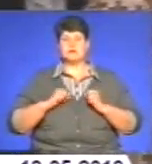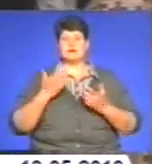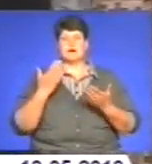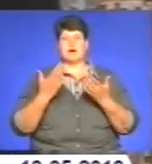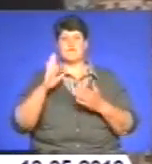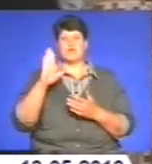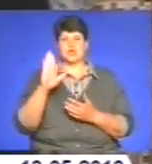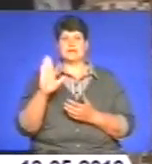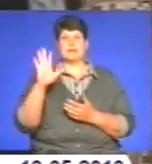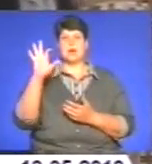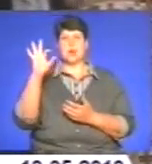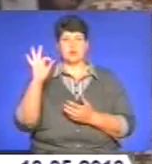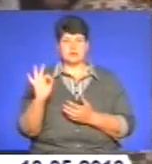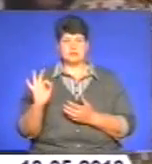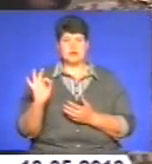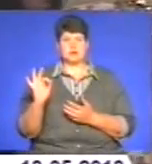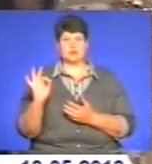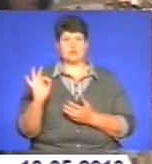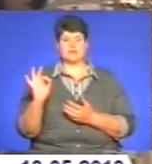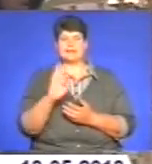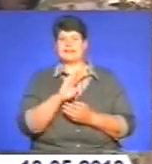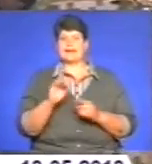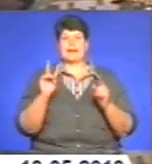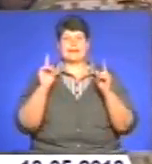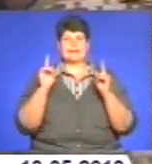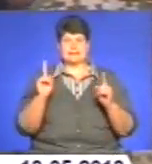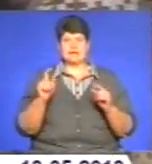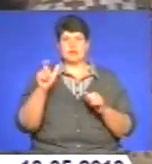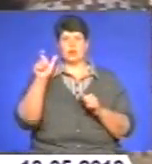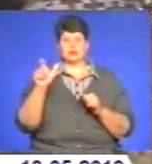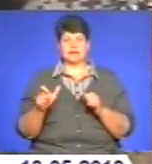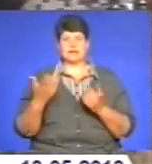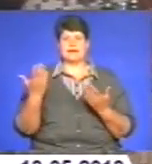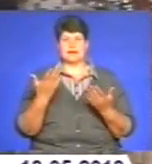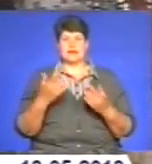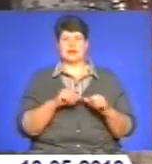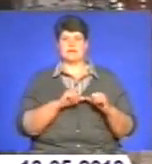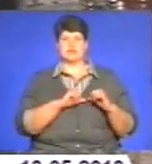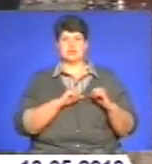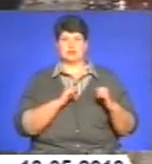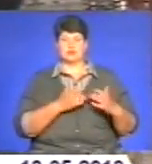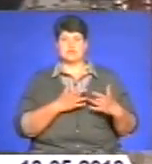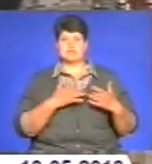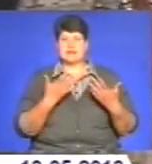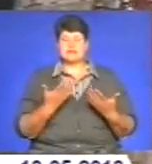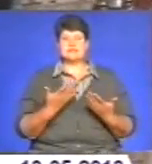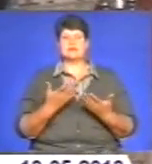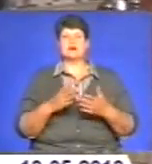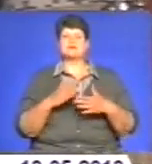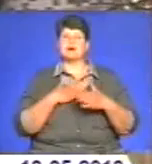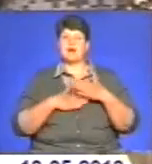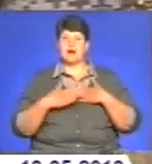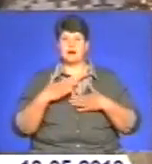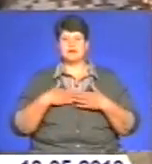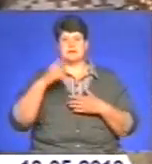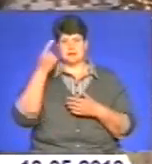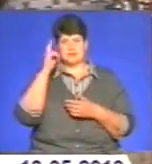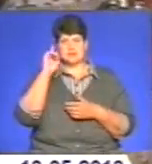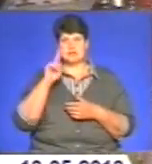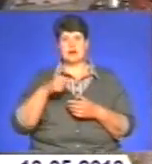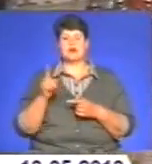Володимир Олександрович не тільки людина, котра від щирого серця, а з радістю, бо знає, що